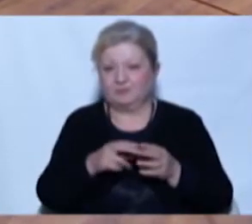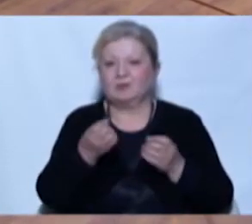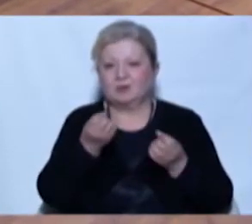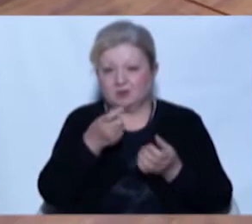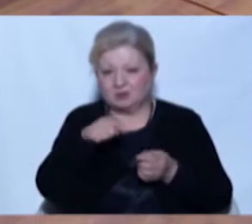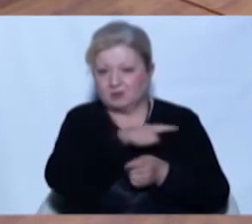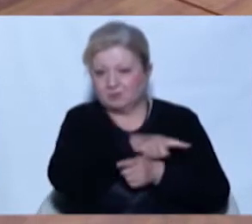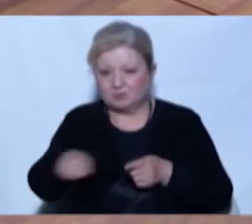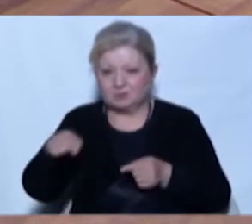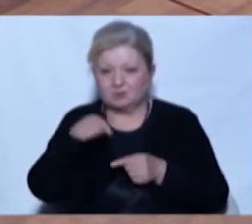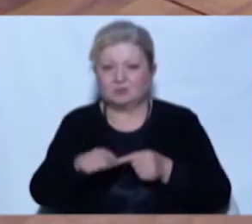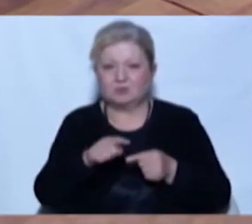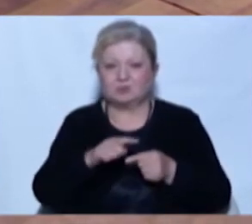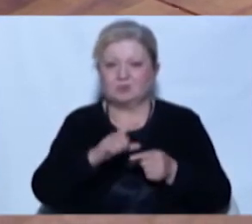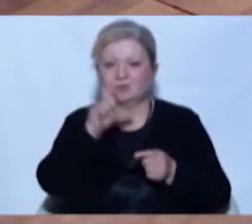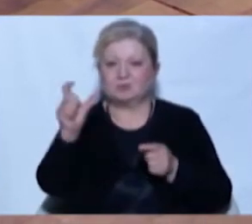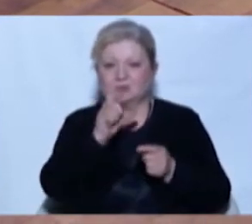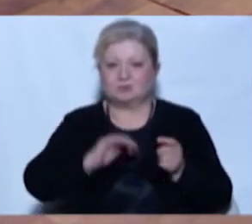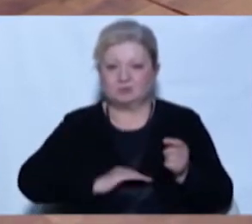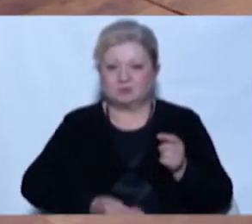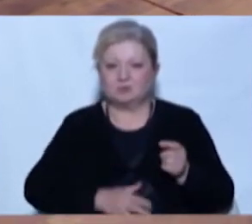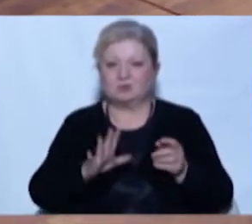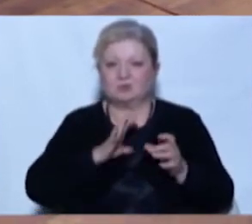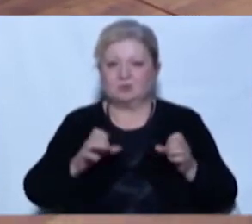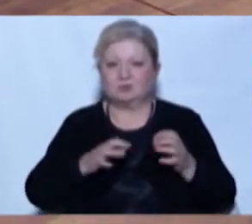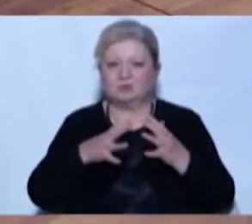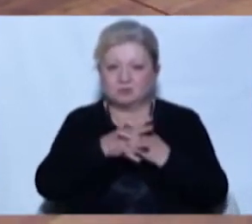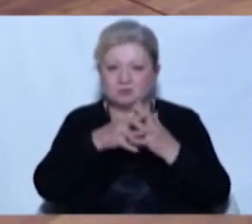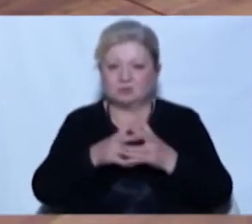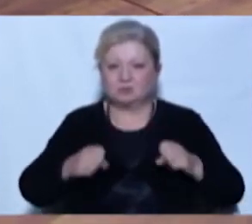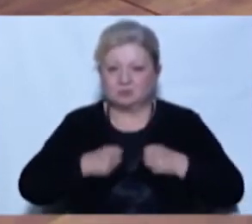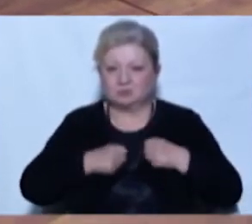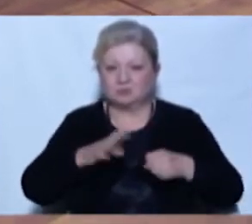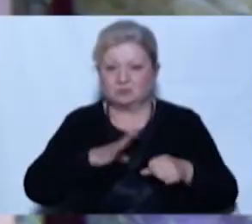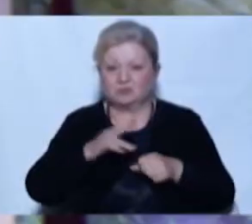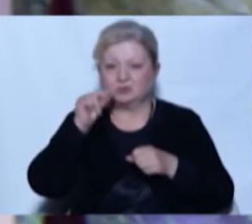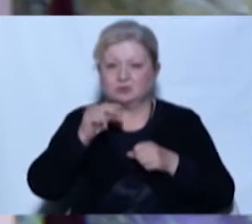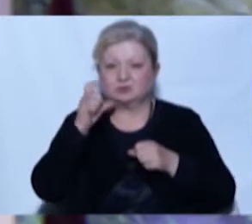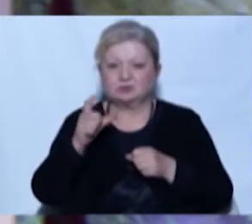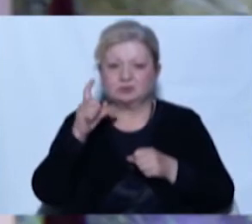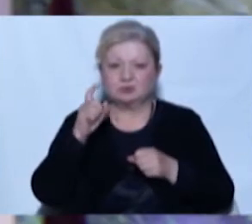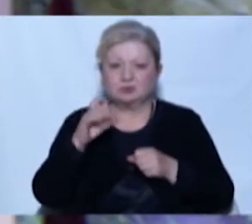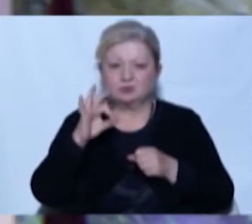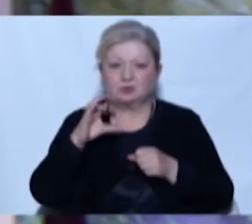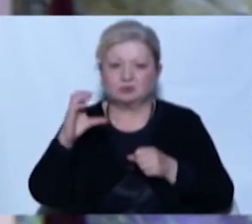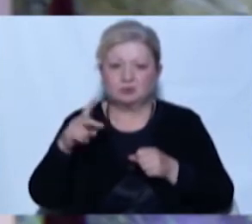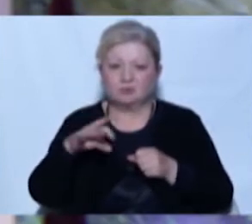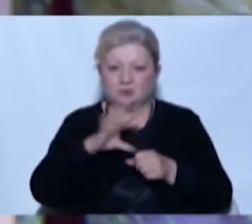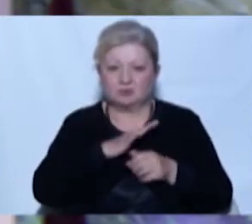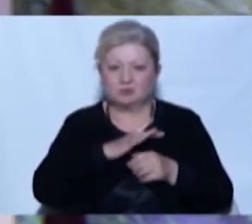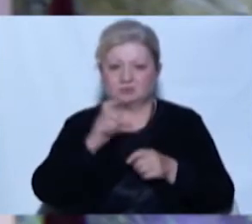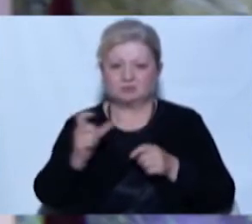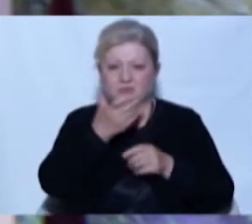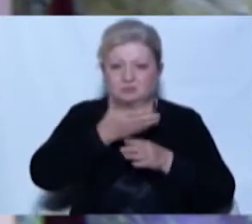პერიოდში დამოუკიდებლობისათვის ბრძოლა მიმდინარეობდა ჩეხოსლოვაკიაშიც. ჩეხოსლოვაკიაში